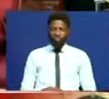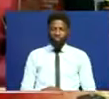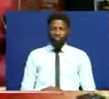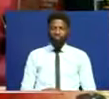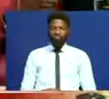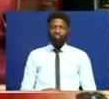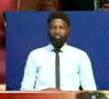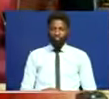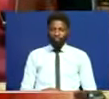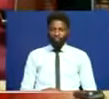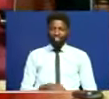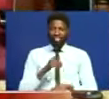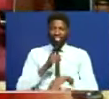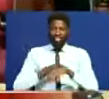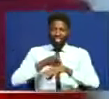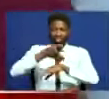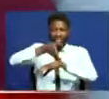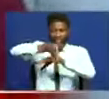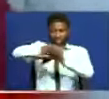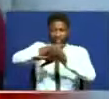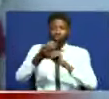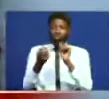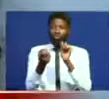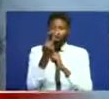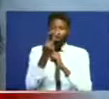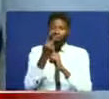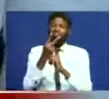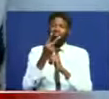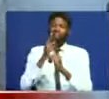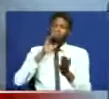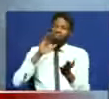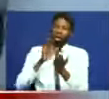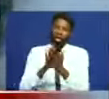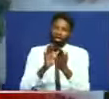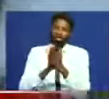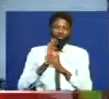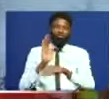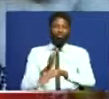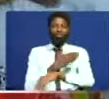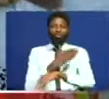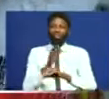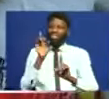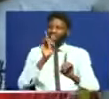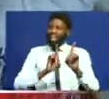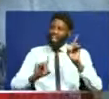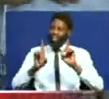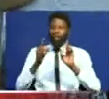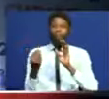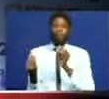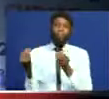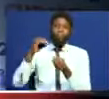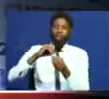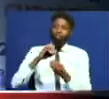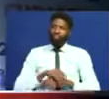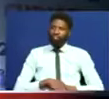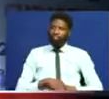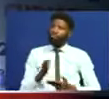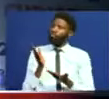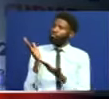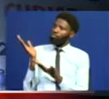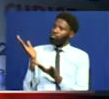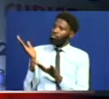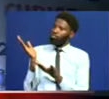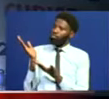Na ilipotimia saa 6 usiku, nyimbo za sifa na densi zilitanda, huku waumini katika kanisa la Stewards Revival